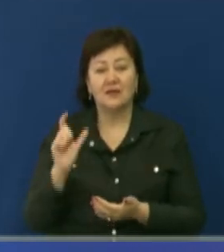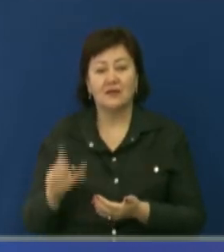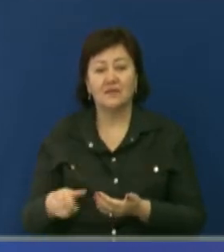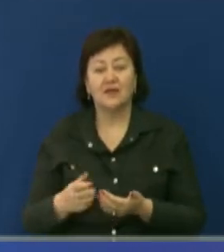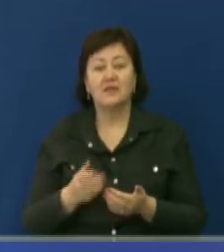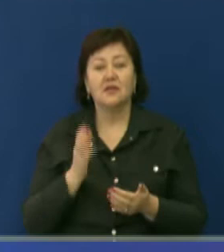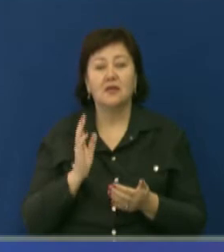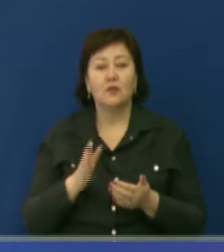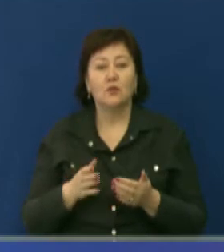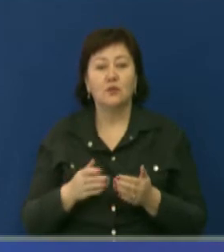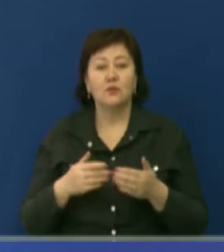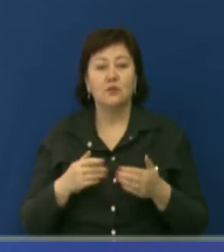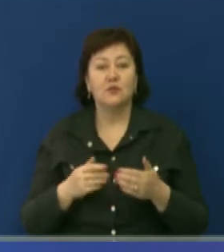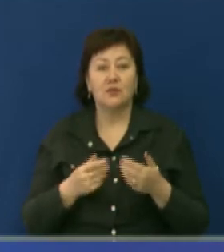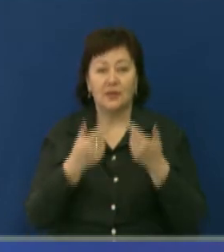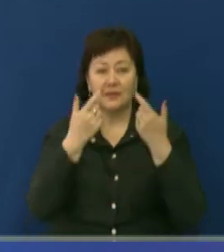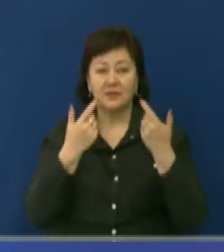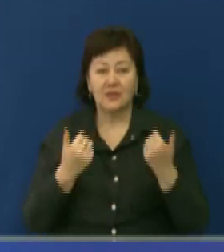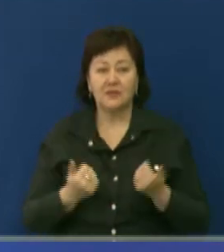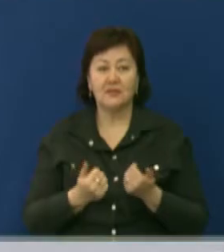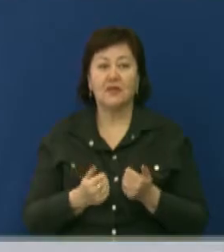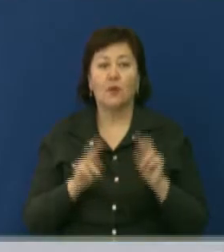күшіне енетін қаулысы түсіндірілді.